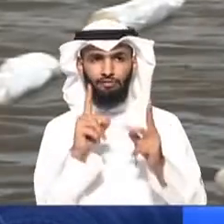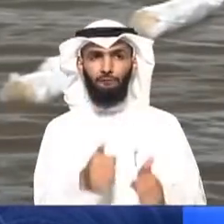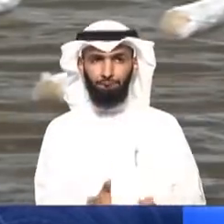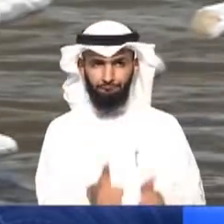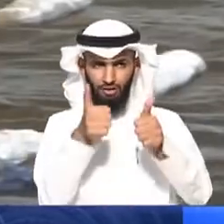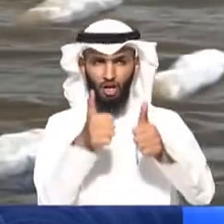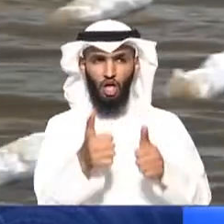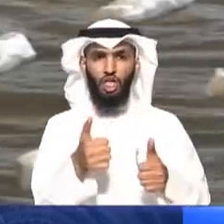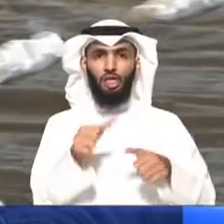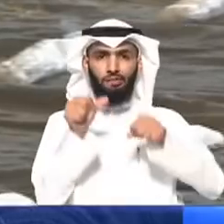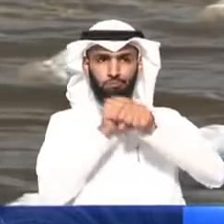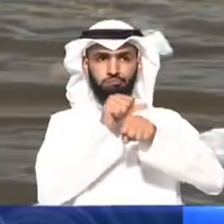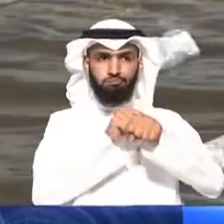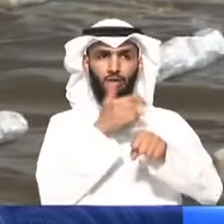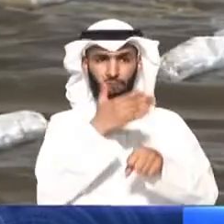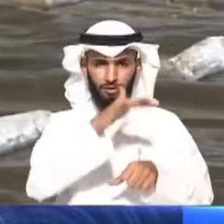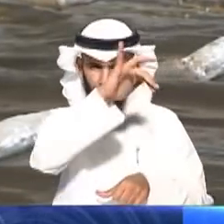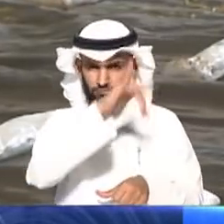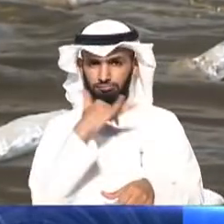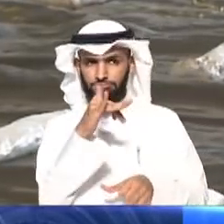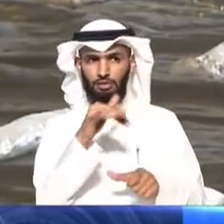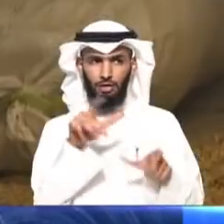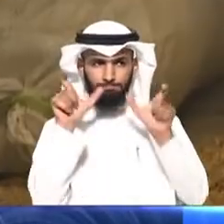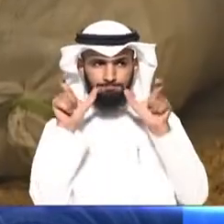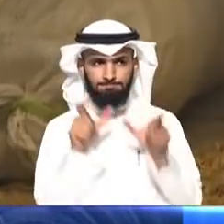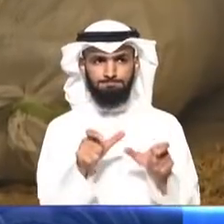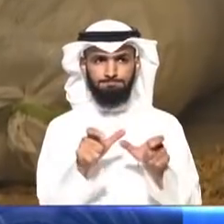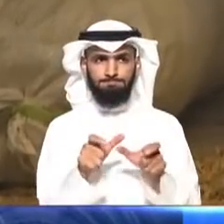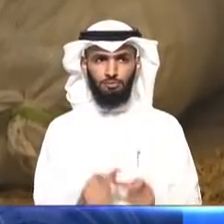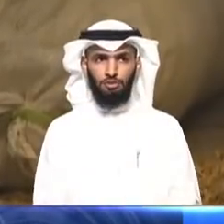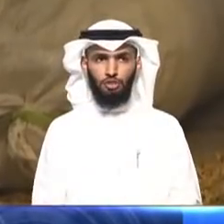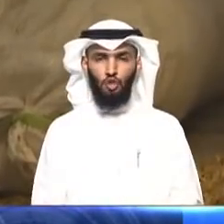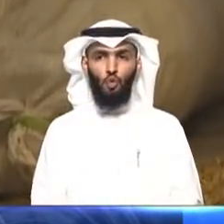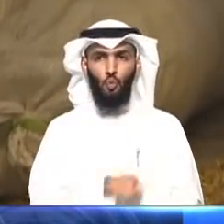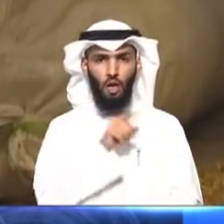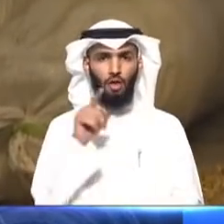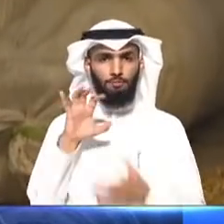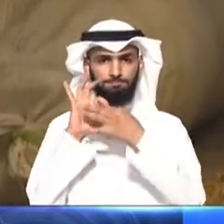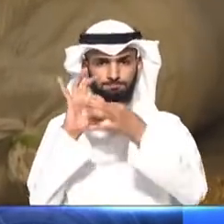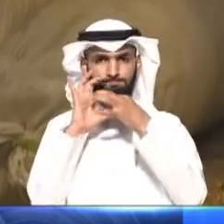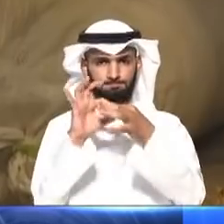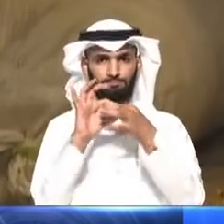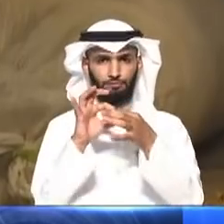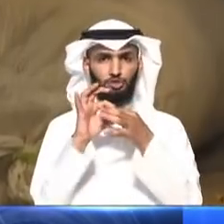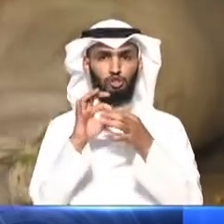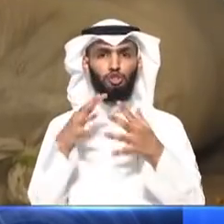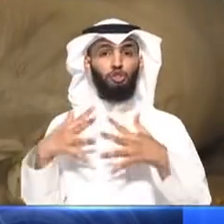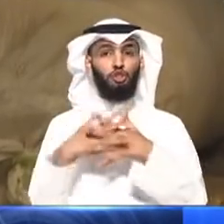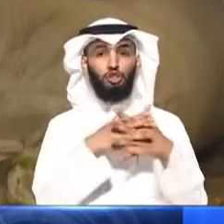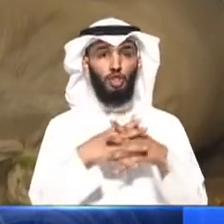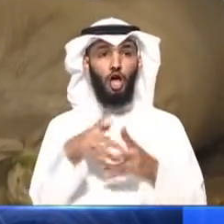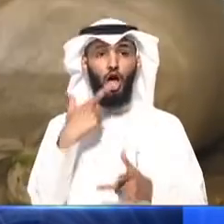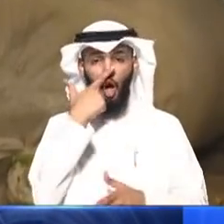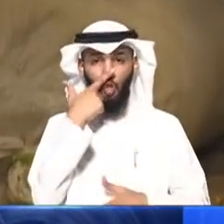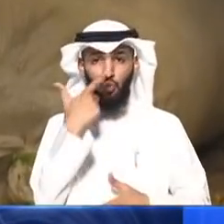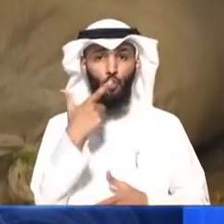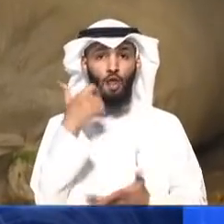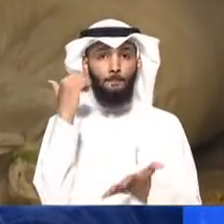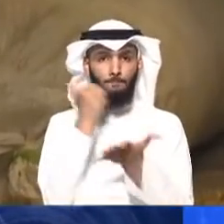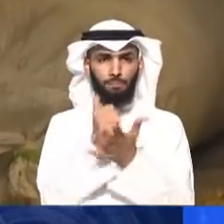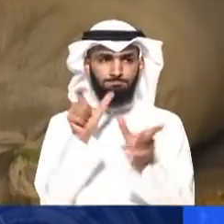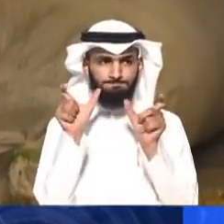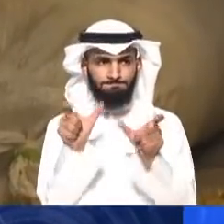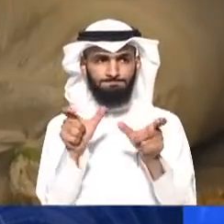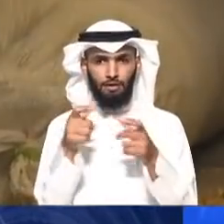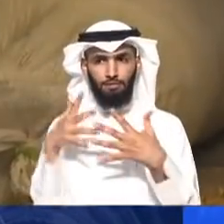إذن في البضاعة في بناء على كلامه. طبعا نسقنا مع إدارة الجمارك اللي دوم صراحة ما تقصر ويانا، ولولا